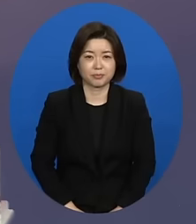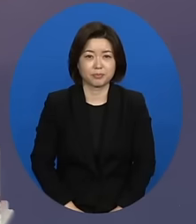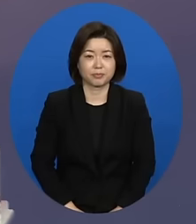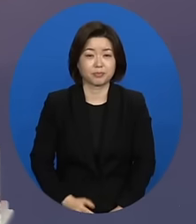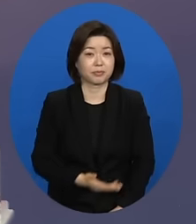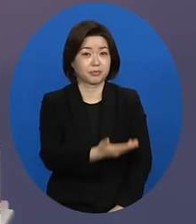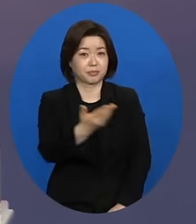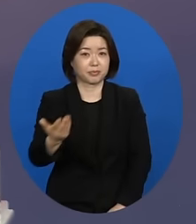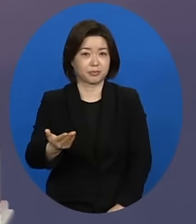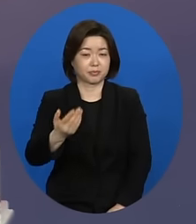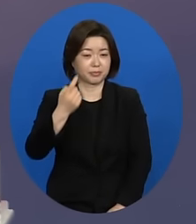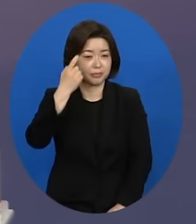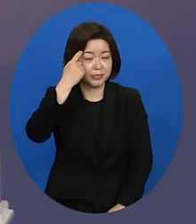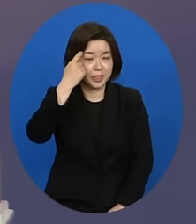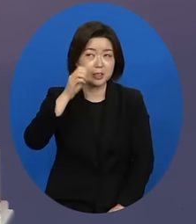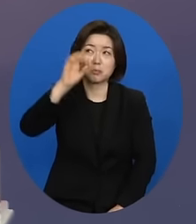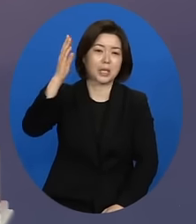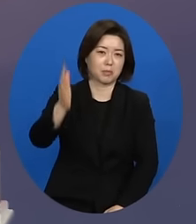여러분 생각 말하지 마.